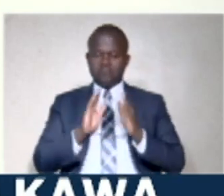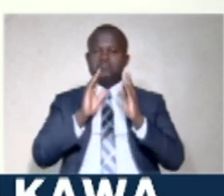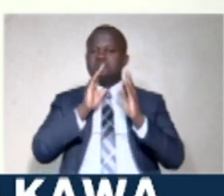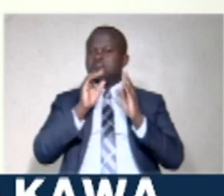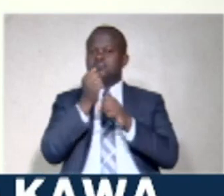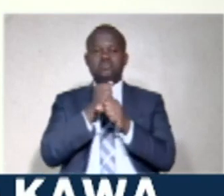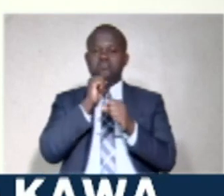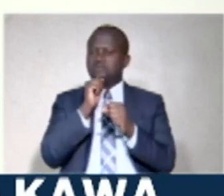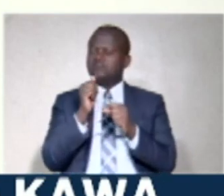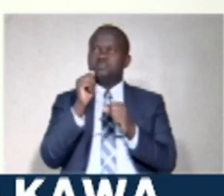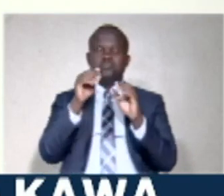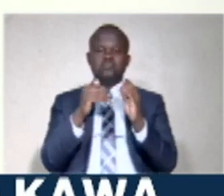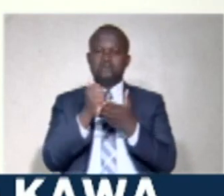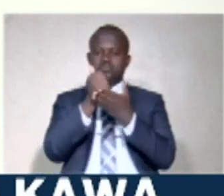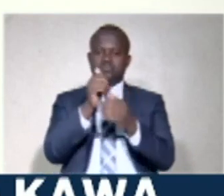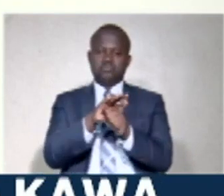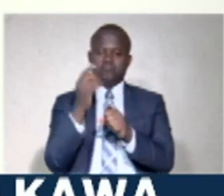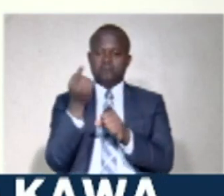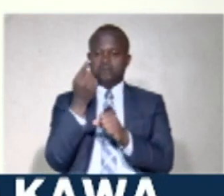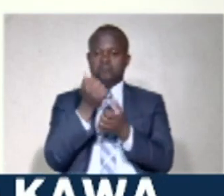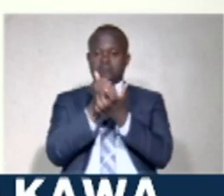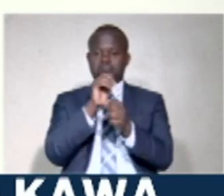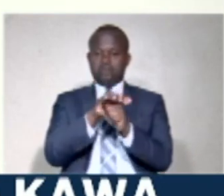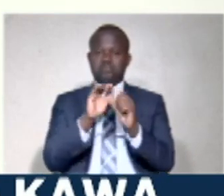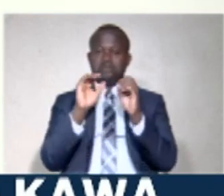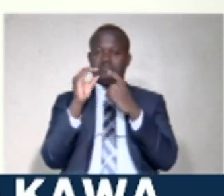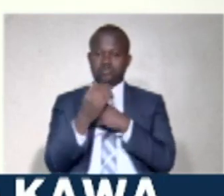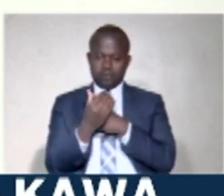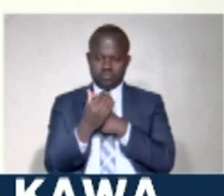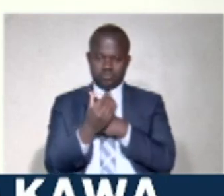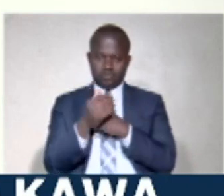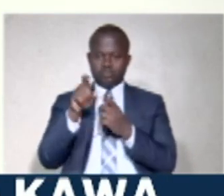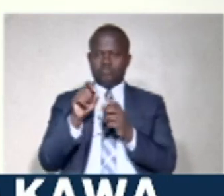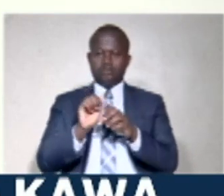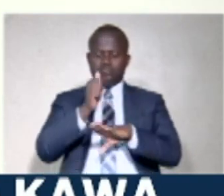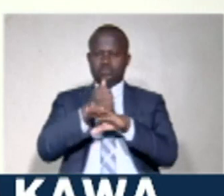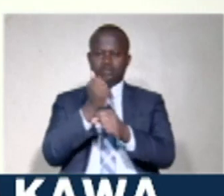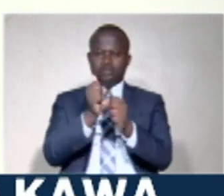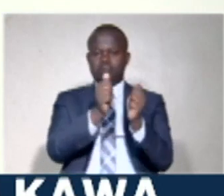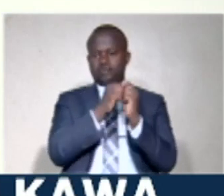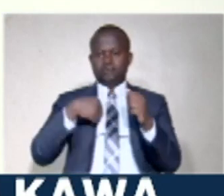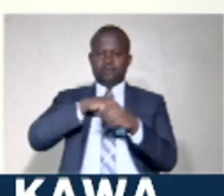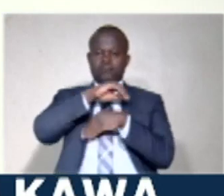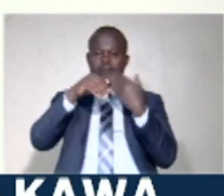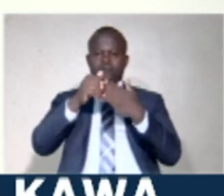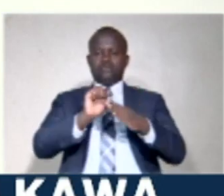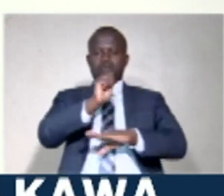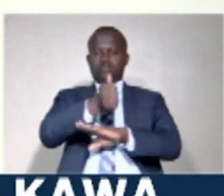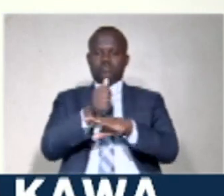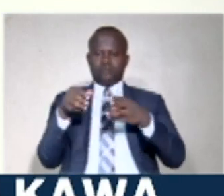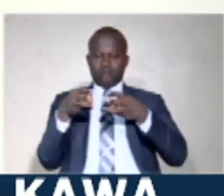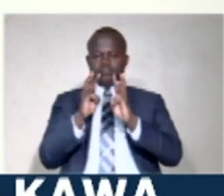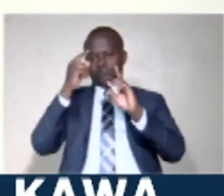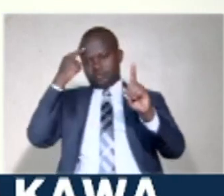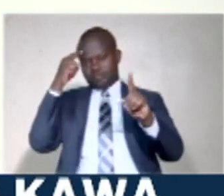ngengabukungu gusa ahubwo ifatiye runini indangagaciro z'umuco. Hakenewe gushyira hamwe imbaraga zacu twese mu gushyiraho uburyo